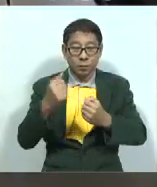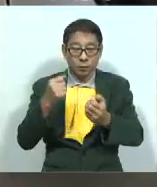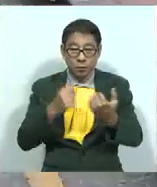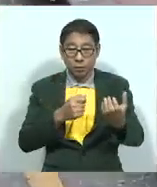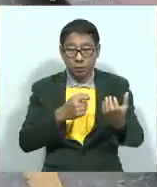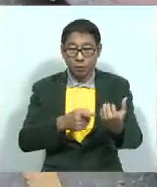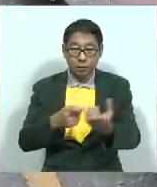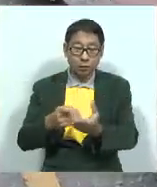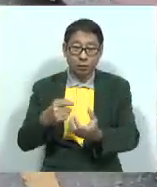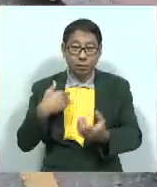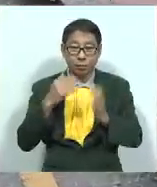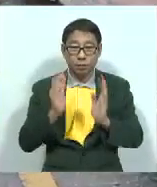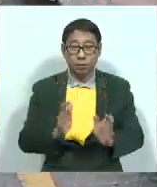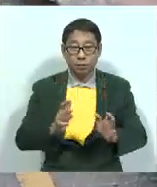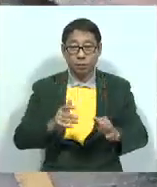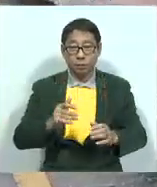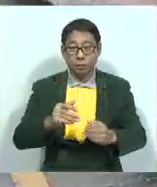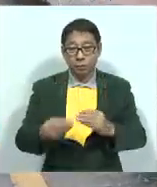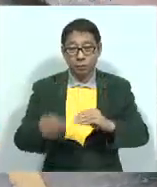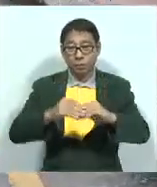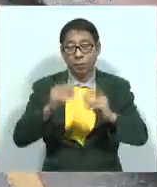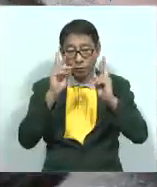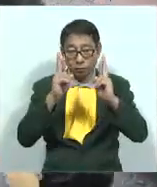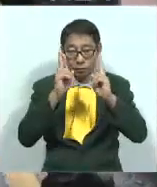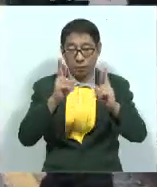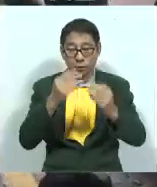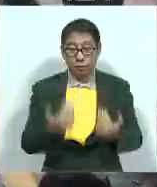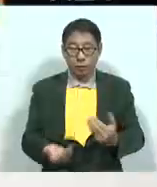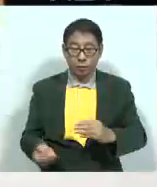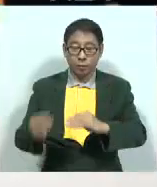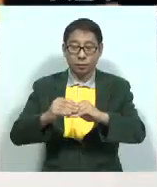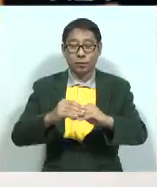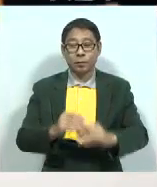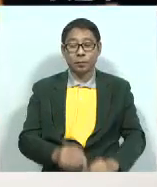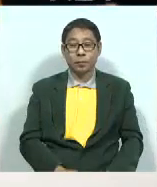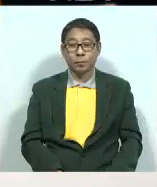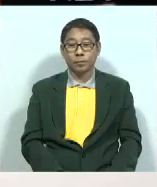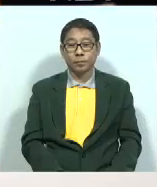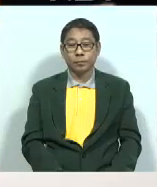ย้ำให้เจ้าหน้าที่และชุมชนไทยพุทธเพิ่มความระมัดระวังในช่วงนี้มากเป็นพิเศษค่ะ